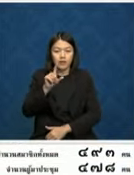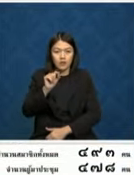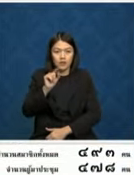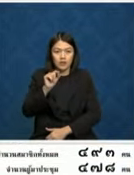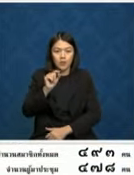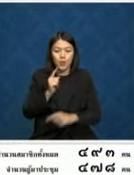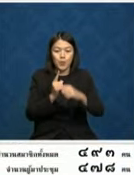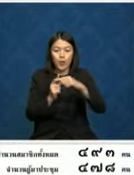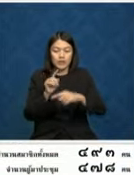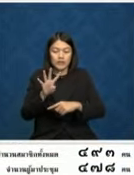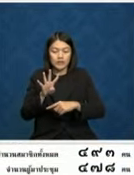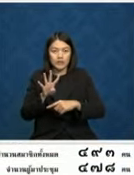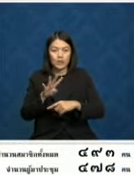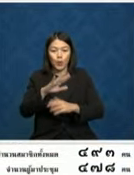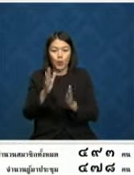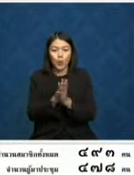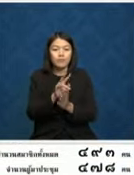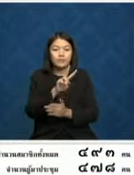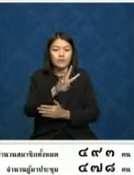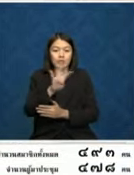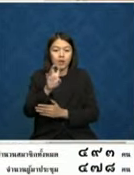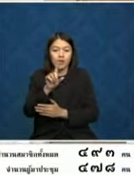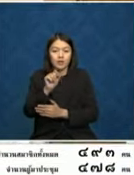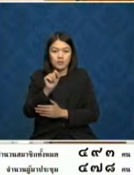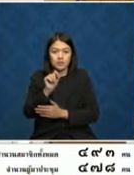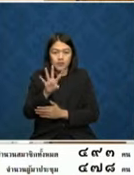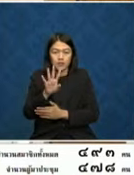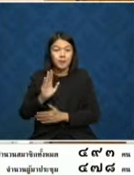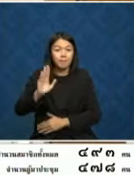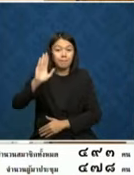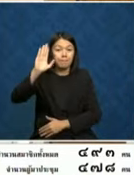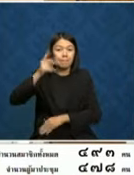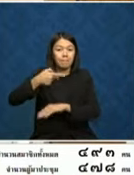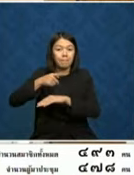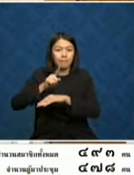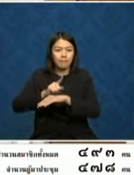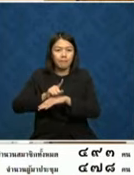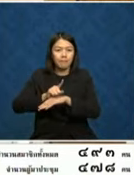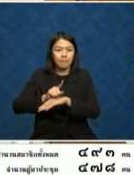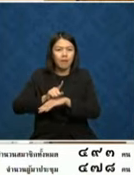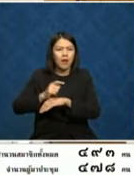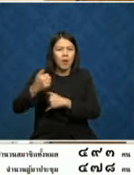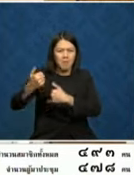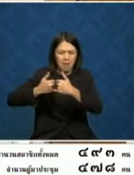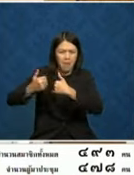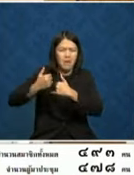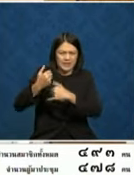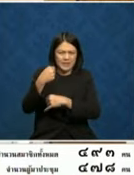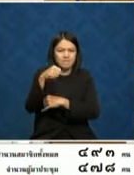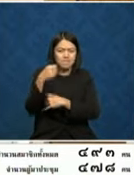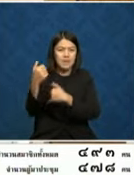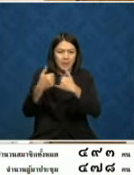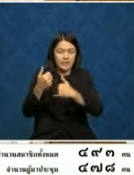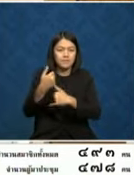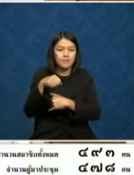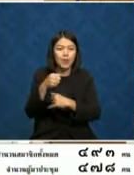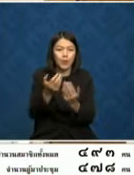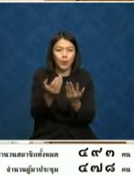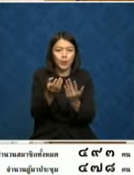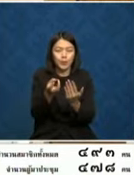420บวก4เป็น424 ท่านประธานคะลงมาอีก10กว่าคนค่ะท่านประธานคะ ครับเชิญครับ